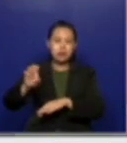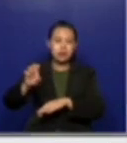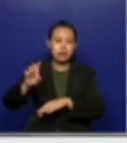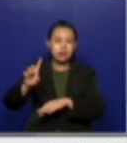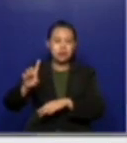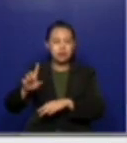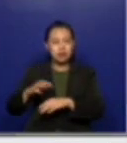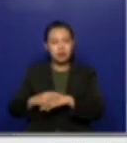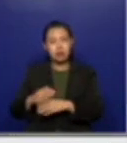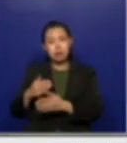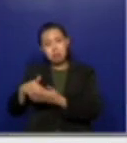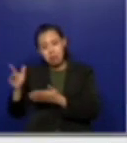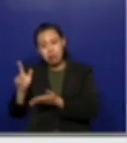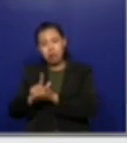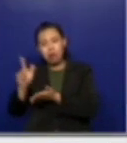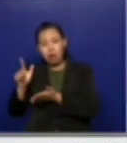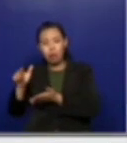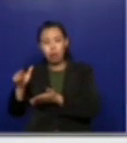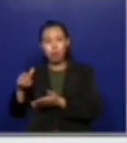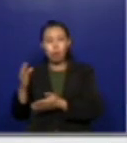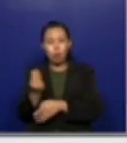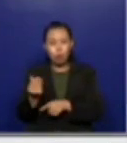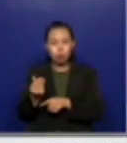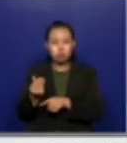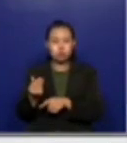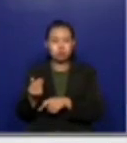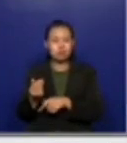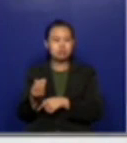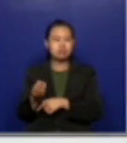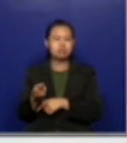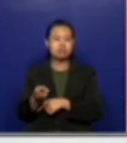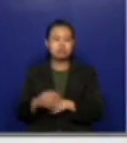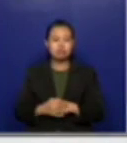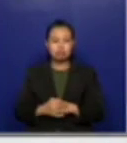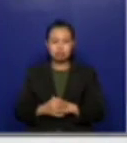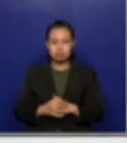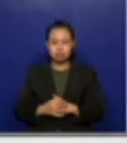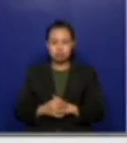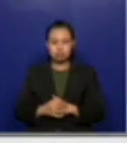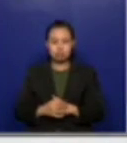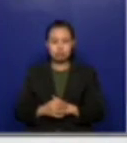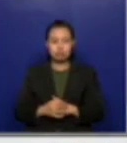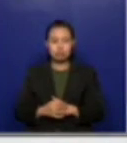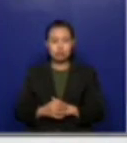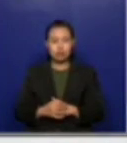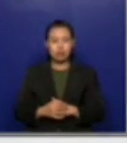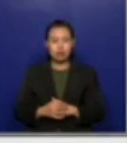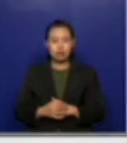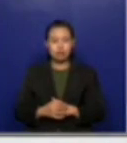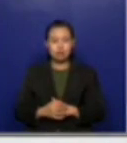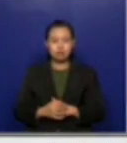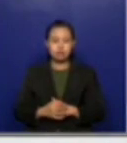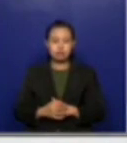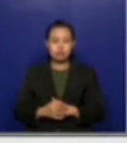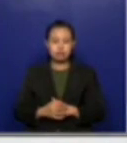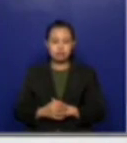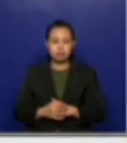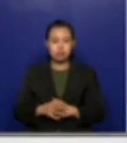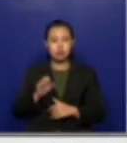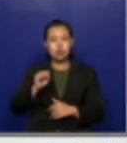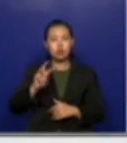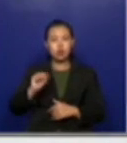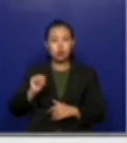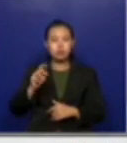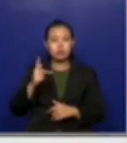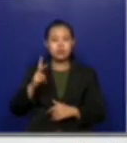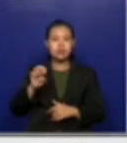เหลือเกินมาเร็วเค็มเร็วยิ่งกว่าประกันภัยชั้นหนึ่งอีกท่านประธานครับมีคนเขาบอกว่าการที่คุณสมคิดลาออกการ